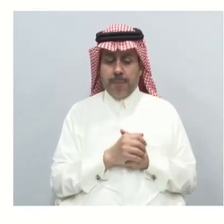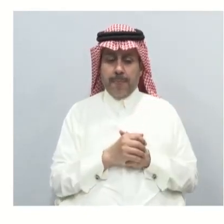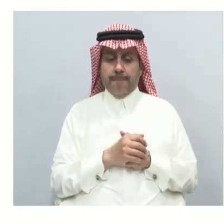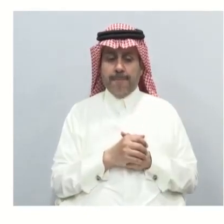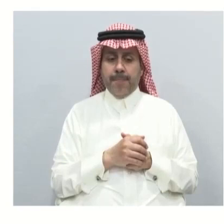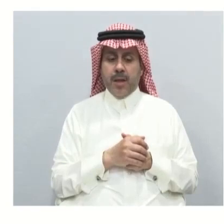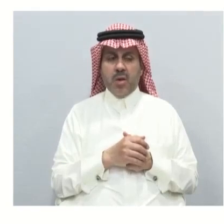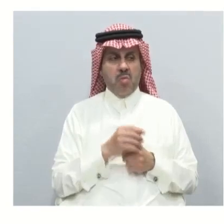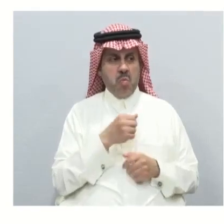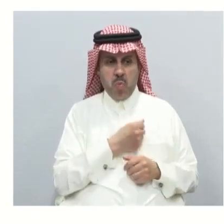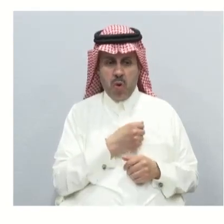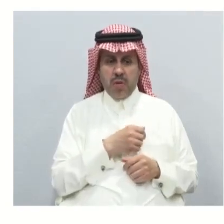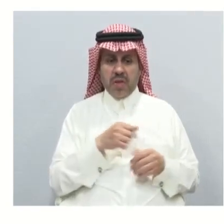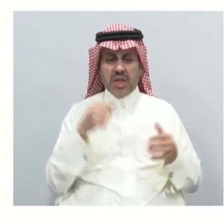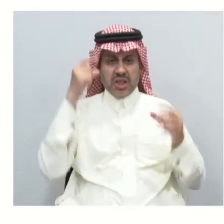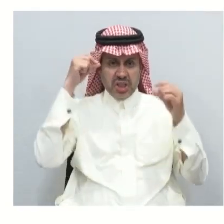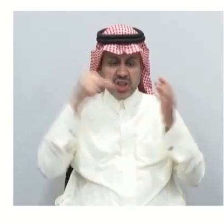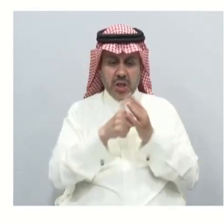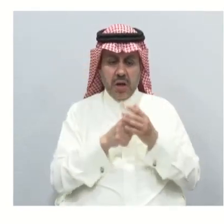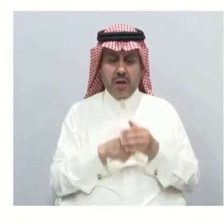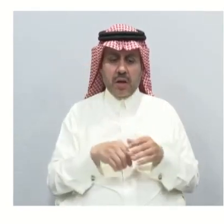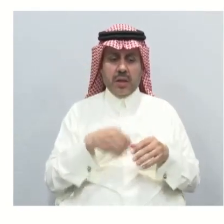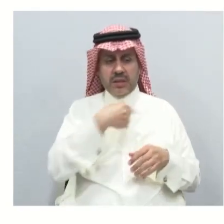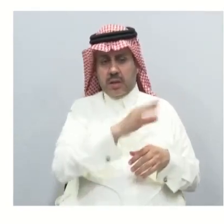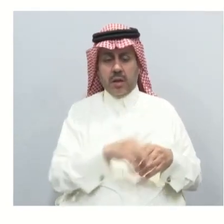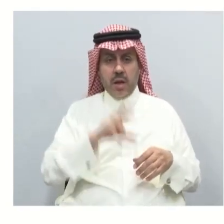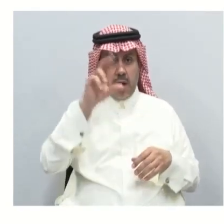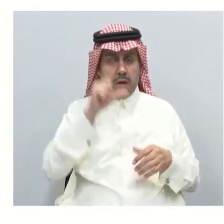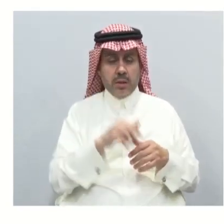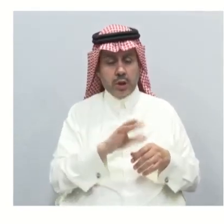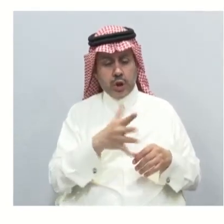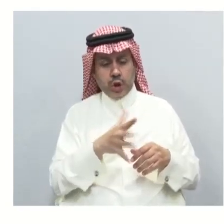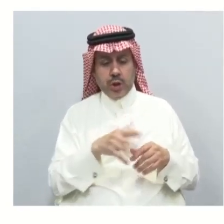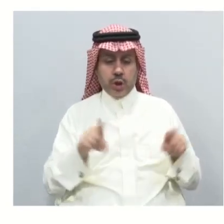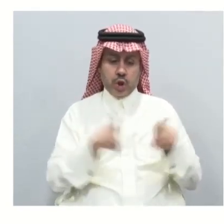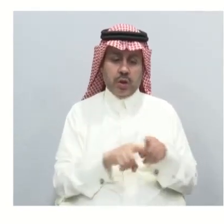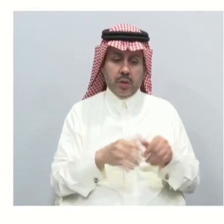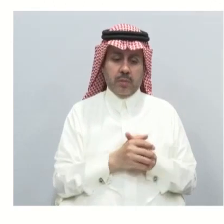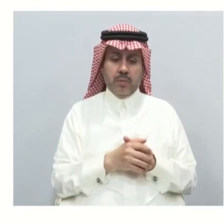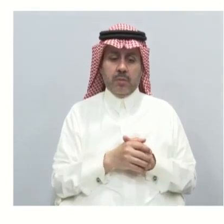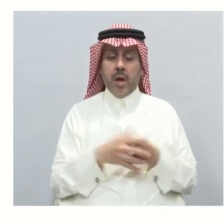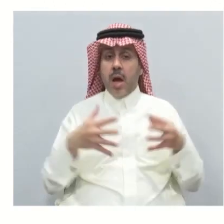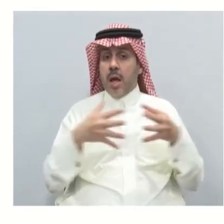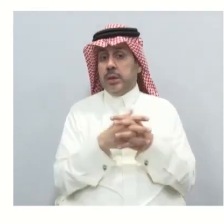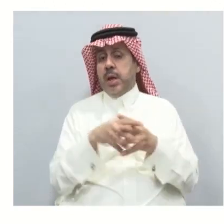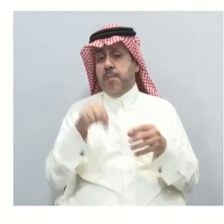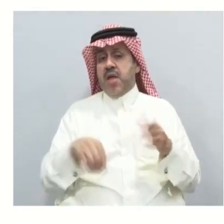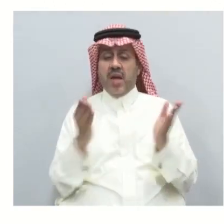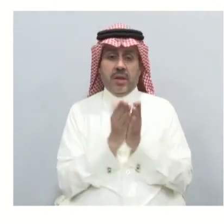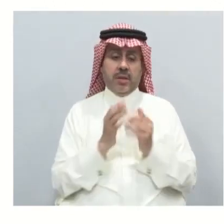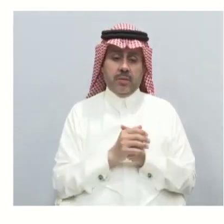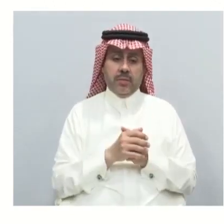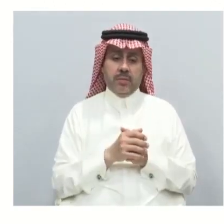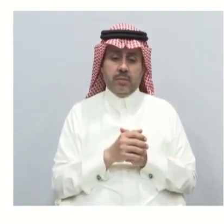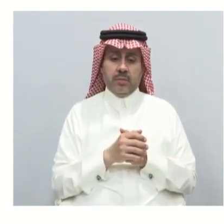البوظ الجهل الترك الرد الكذب الشك الشرك ما علاقتها بدرسنا هذه